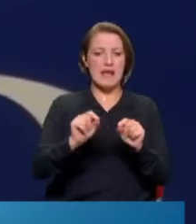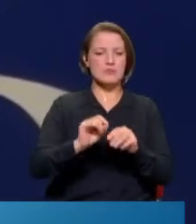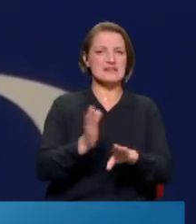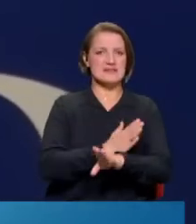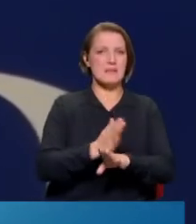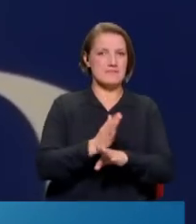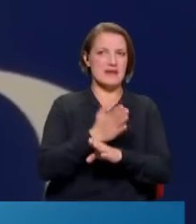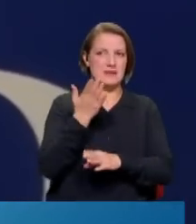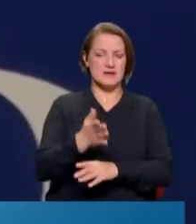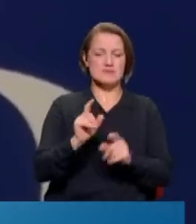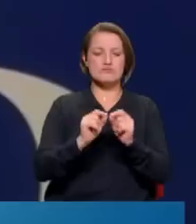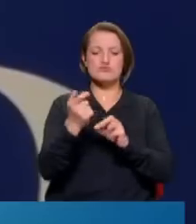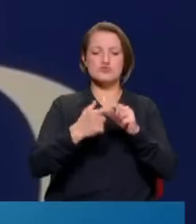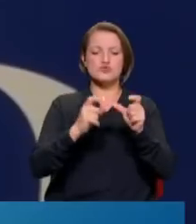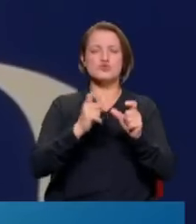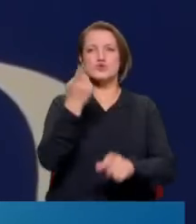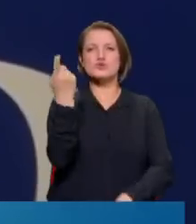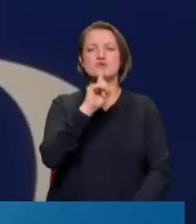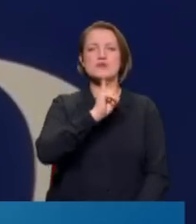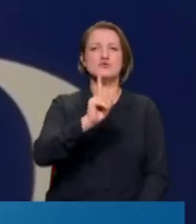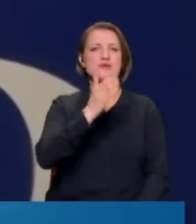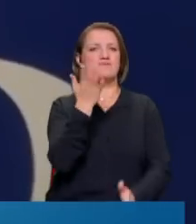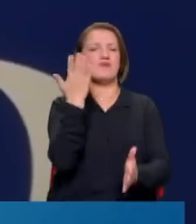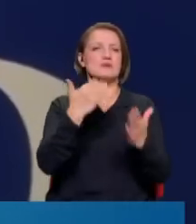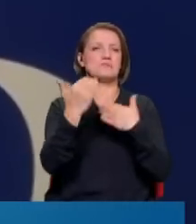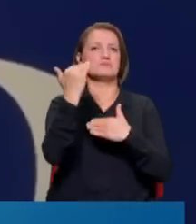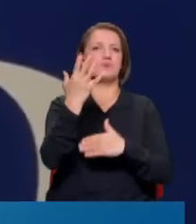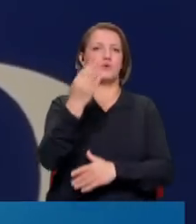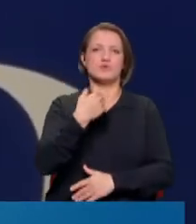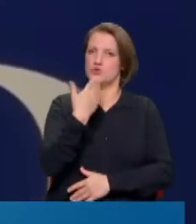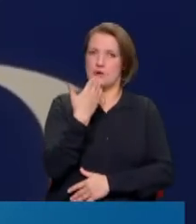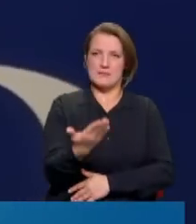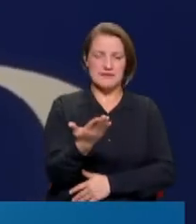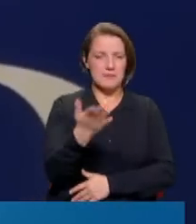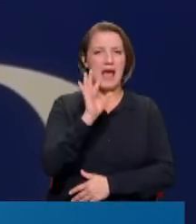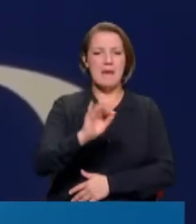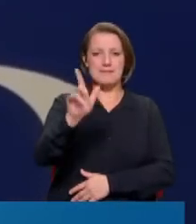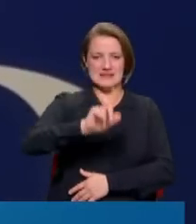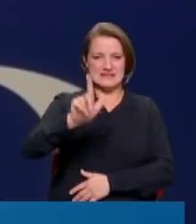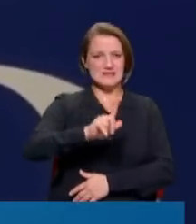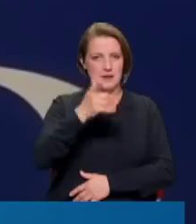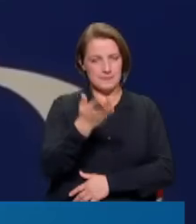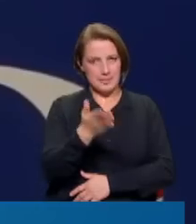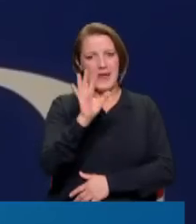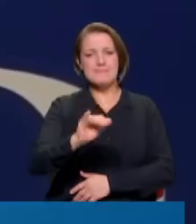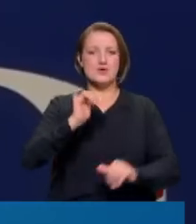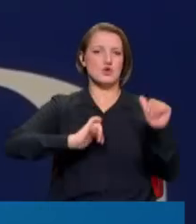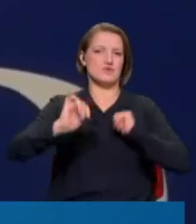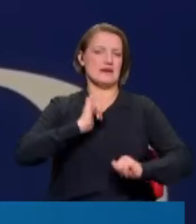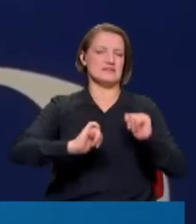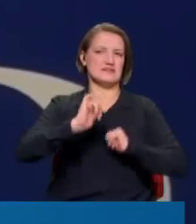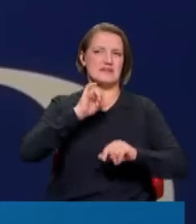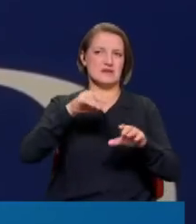nedenlerden ötürü bursu % 10000 den daha fazla arttırdığımız söyleyebiliriz Hem lise bazında yapıyoruz bunu hem üniversite